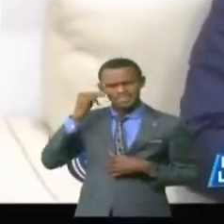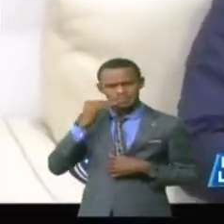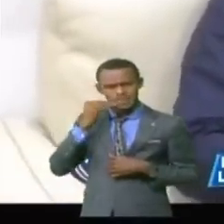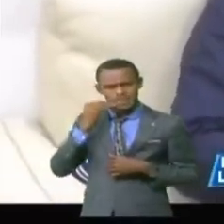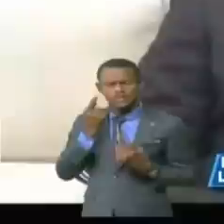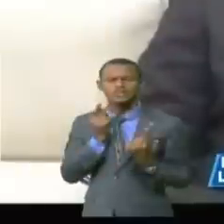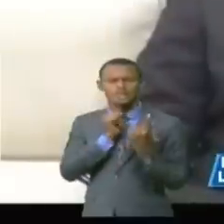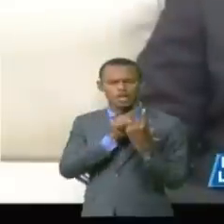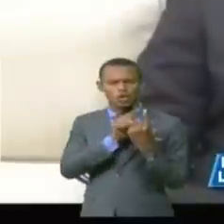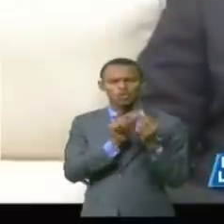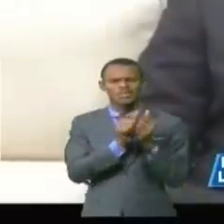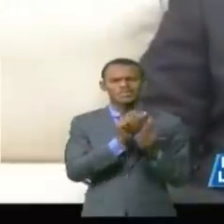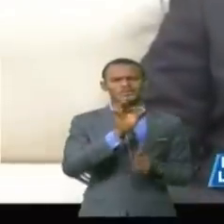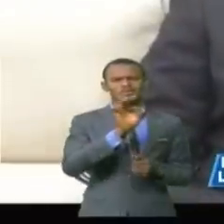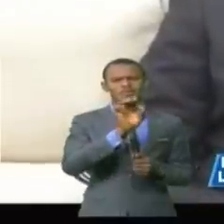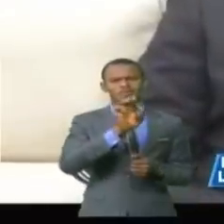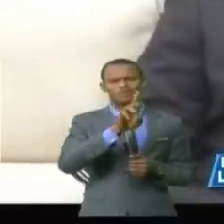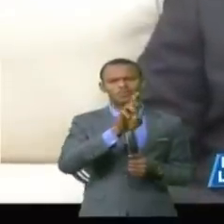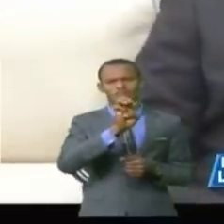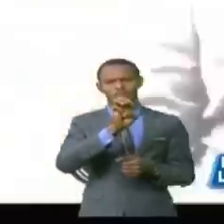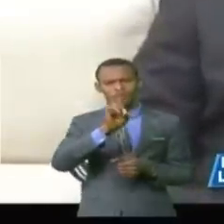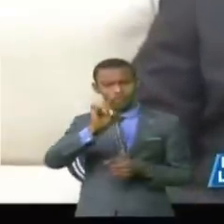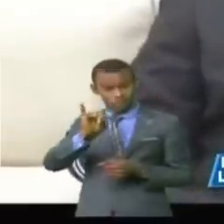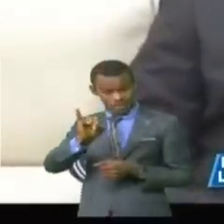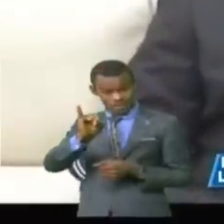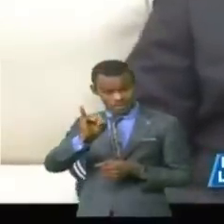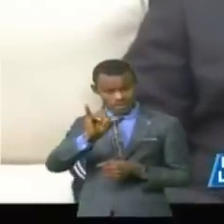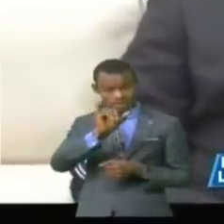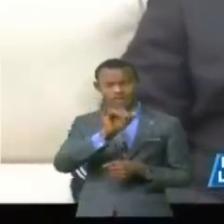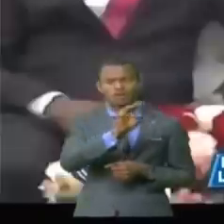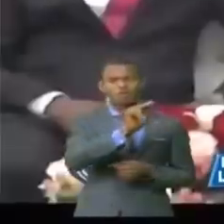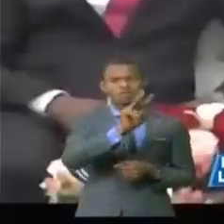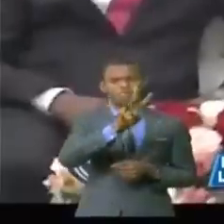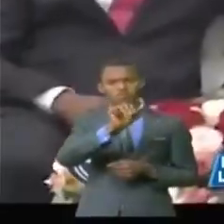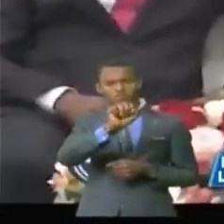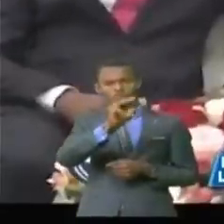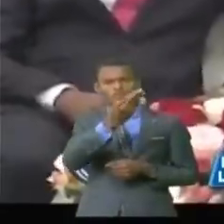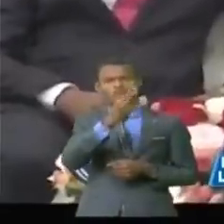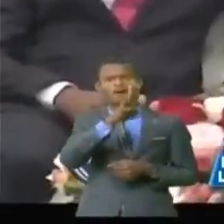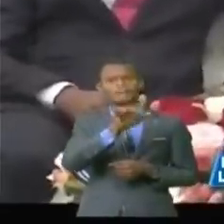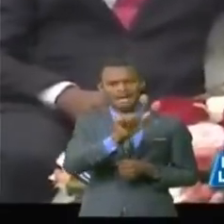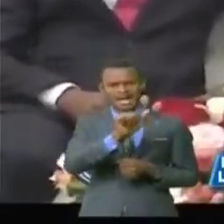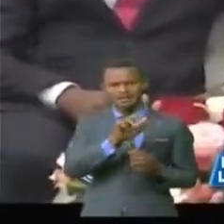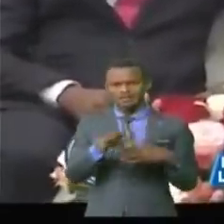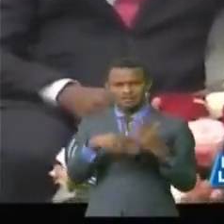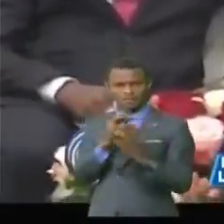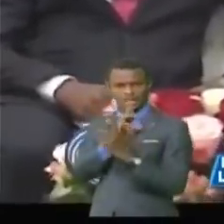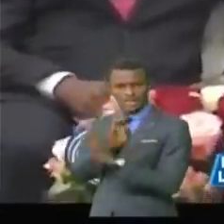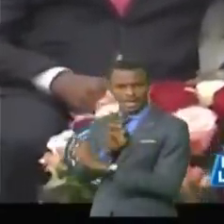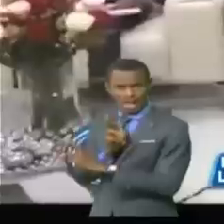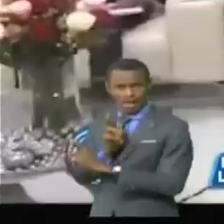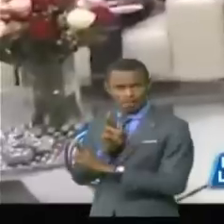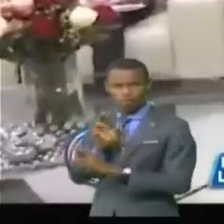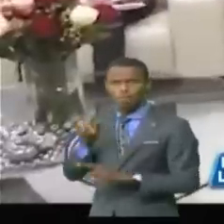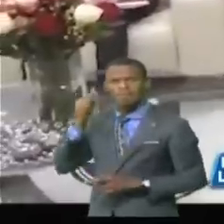Mwamba, directeur général du CEC, a fait les rapports au Premier ministre Jean-Michel Samalukonde Kyenge